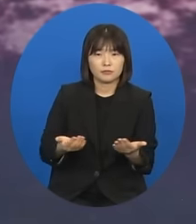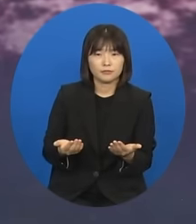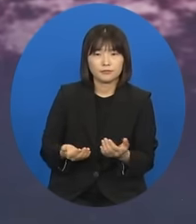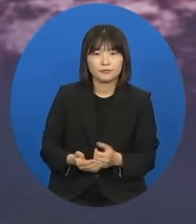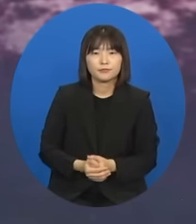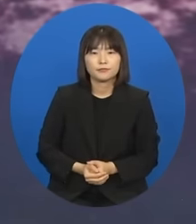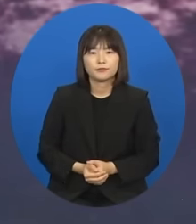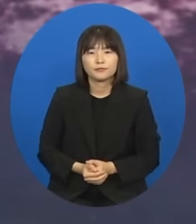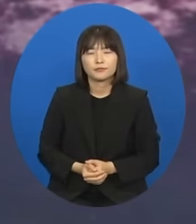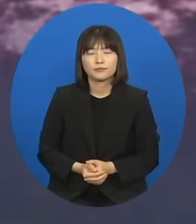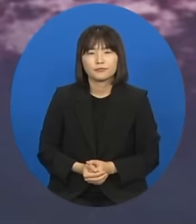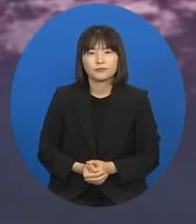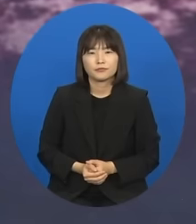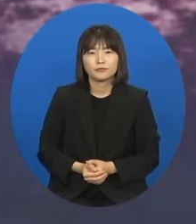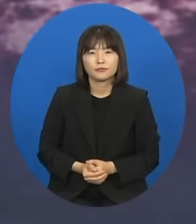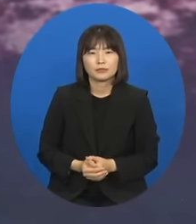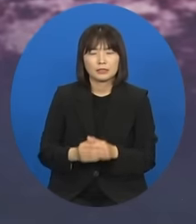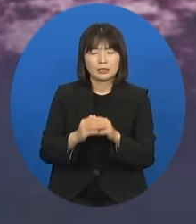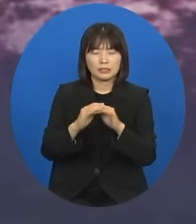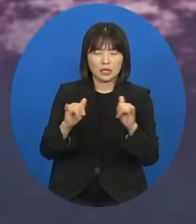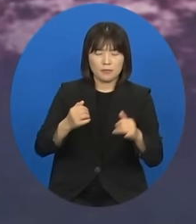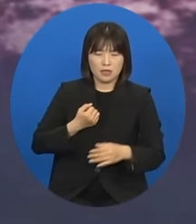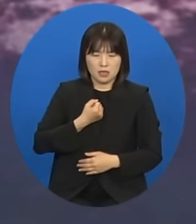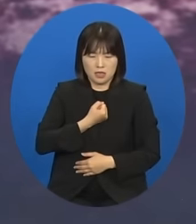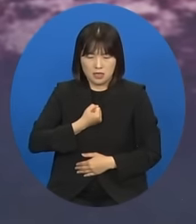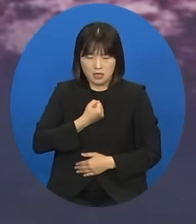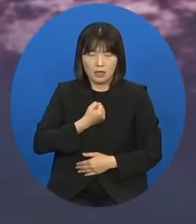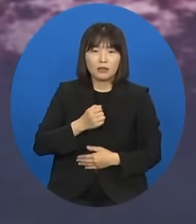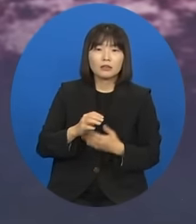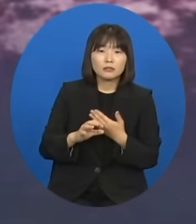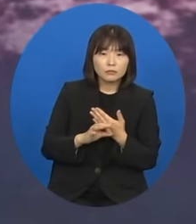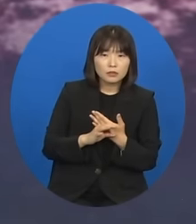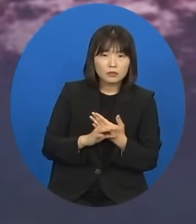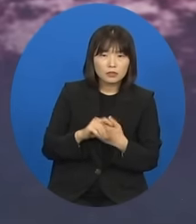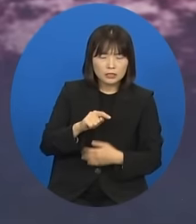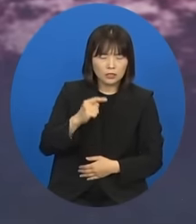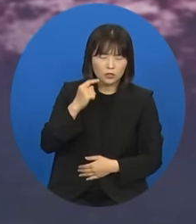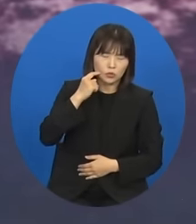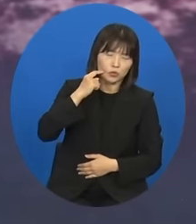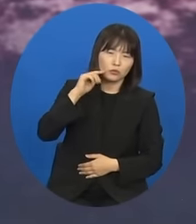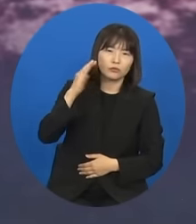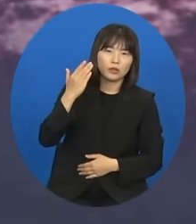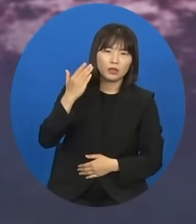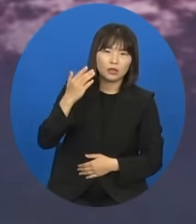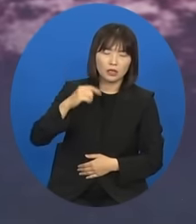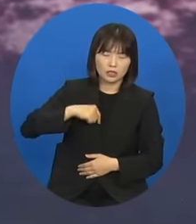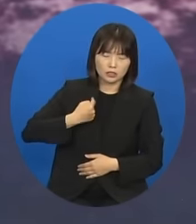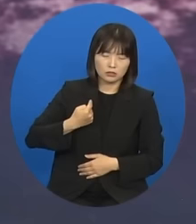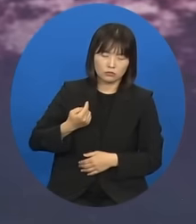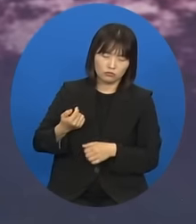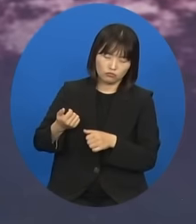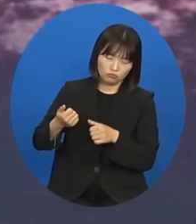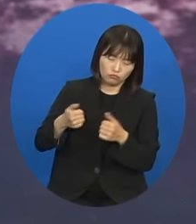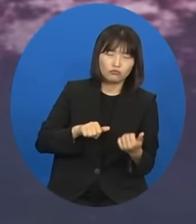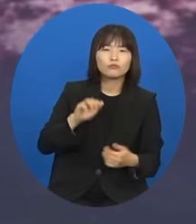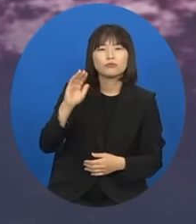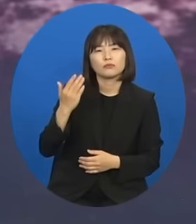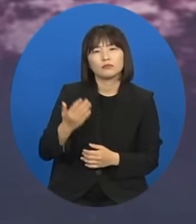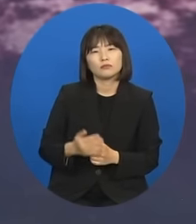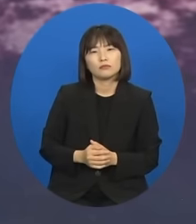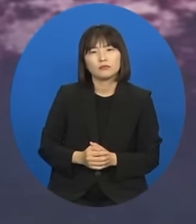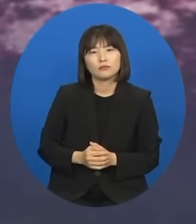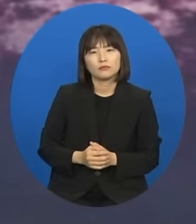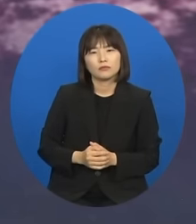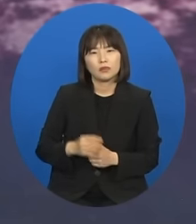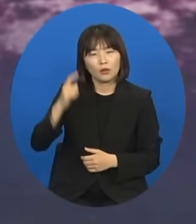아닙니까 사람이 원한을 품으면 그것이 독에 되서 스스로를 죽이게 되는 것이죠